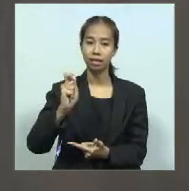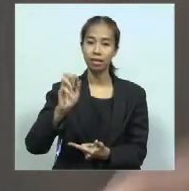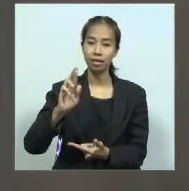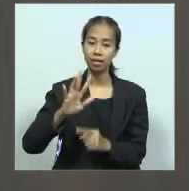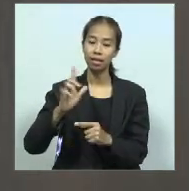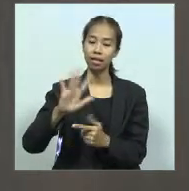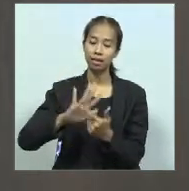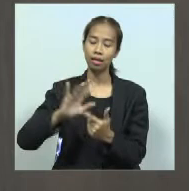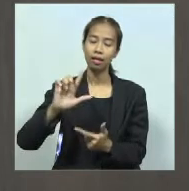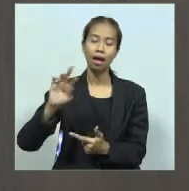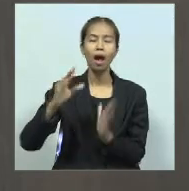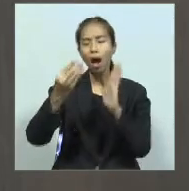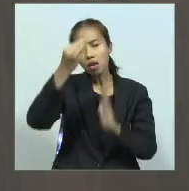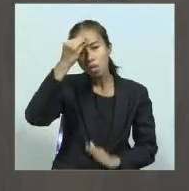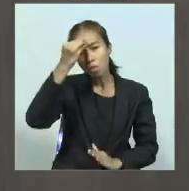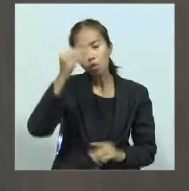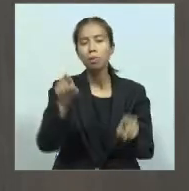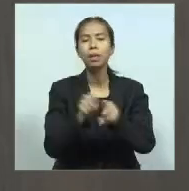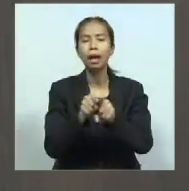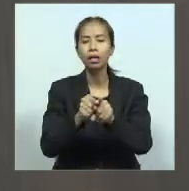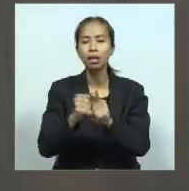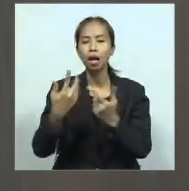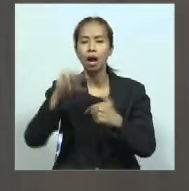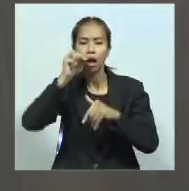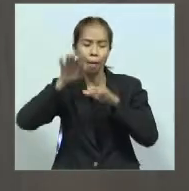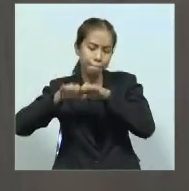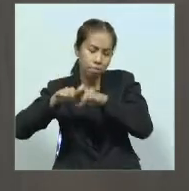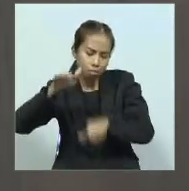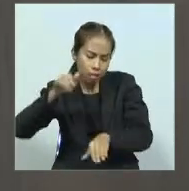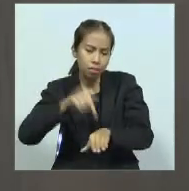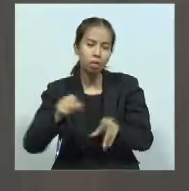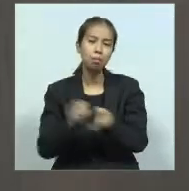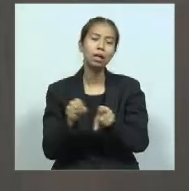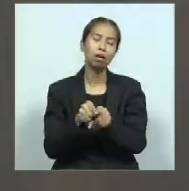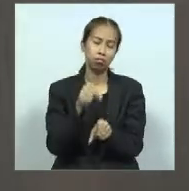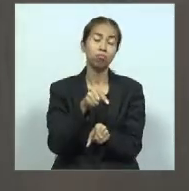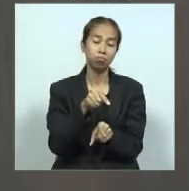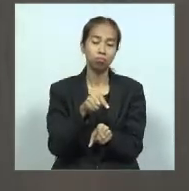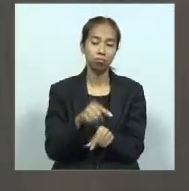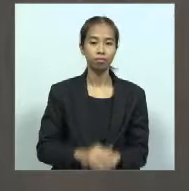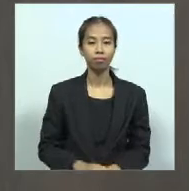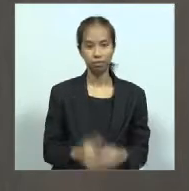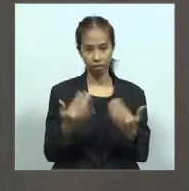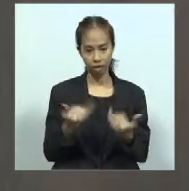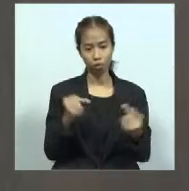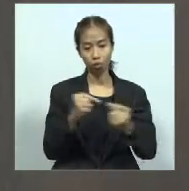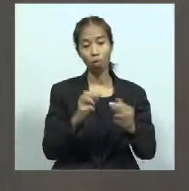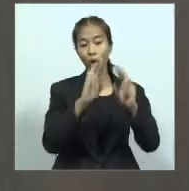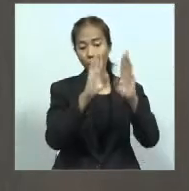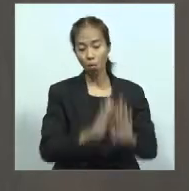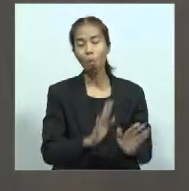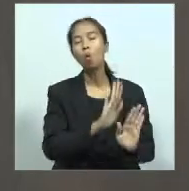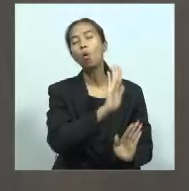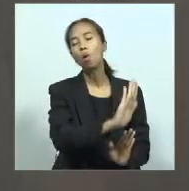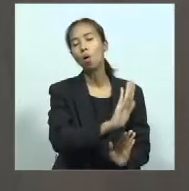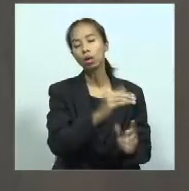ตเกียวกรุงโตเกียวเนี่ยก็ต่ำกว่าระดับน้ำเหมือนกรุงเทพเหมือนกันหรือยิ่งกว่าด้วยซ้ำไปนั่นคือระบบอัตโนมัติแรกในเรื่องของ